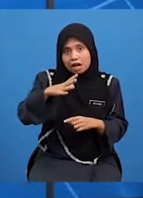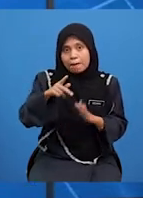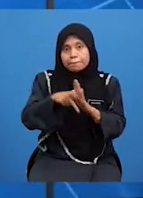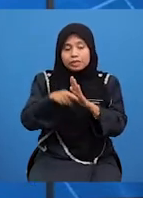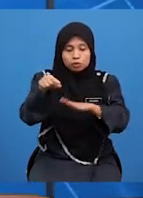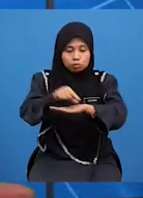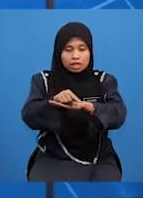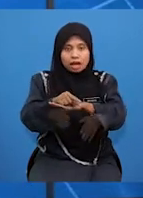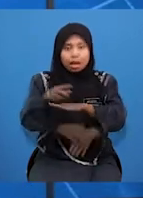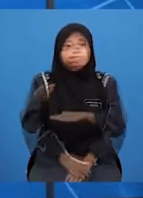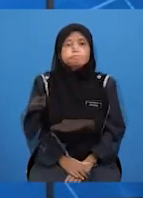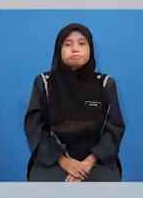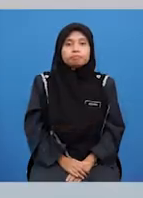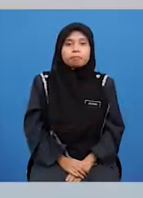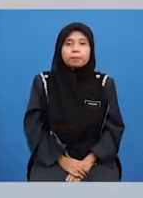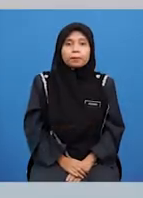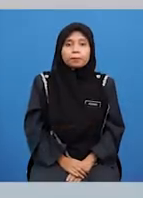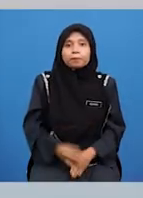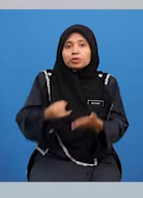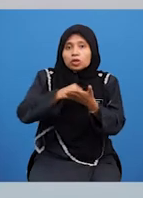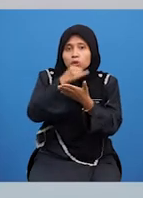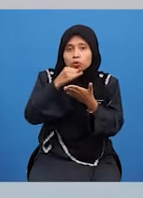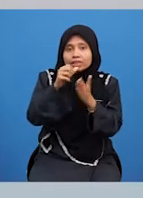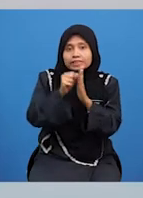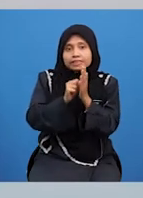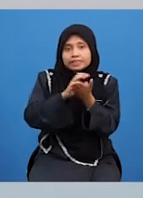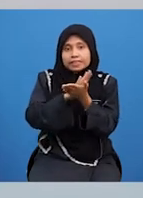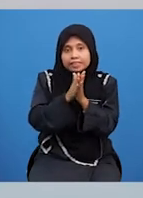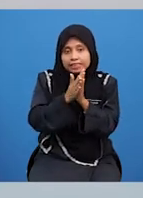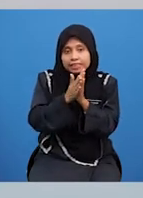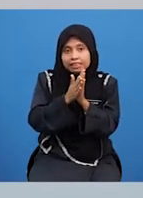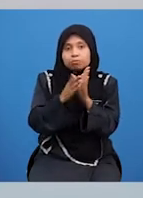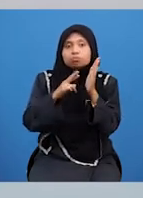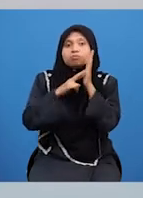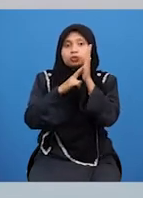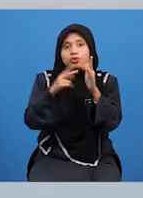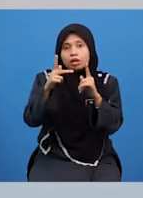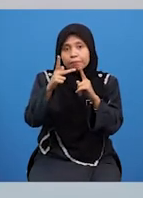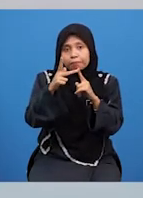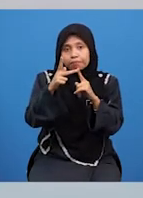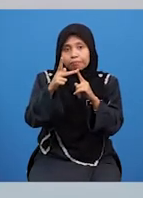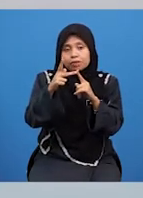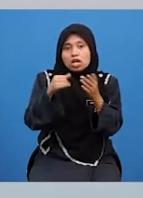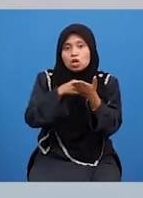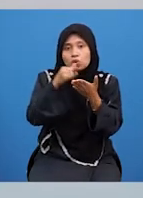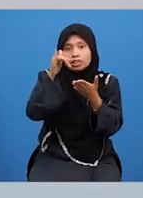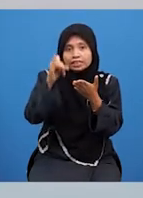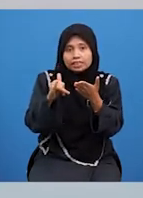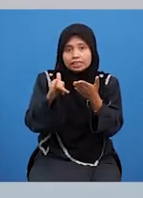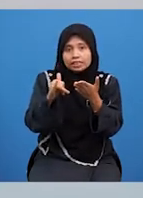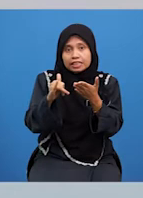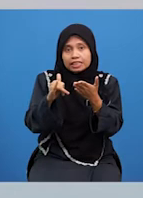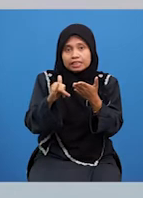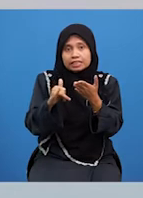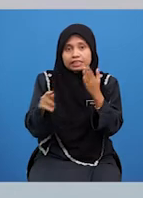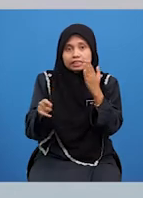penggunaan media dan juga teknik. Lukisan kajian sejadi merujuk kepada lukisan yang dilukis dari